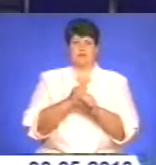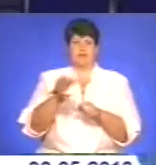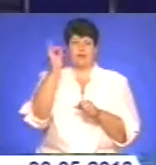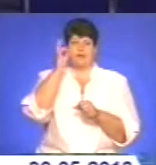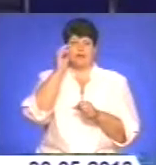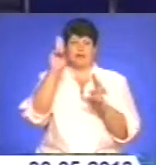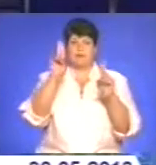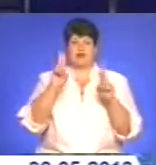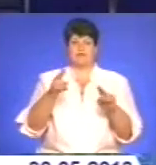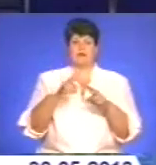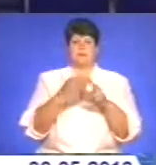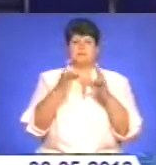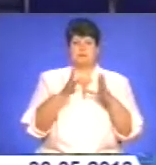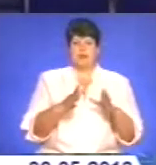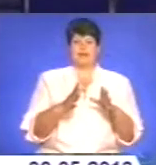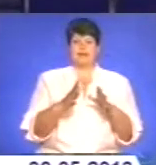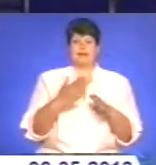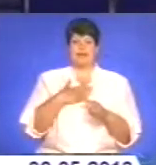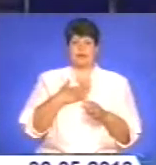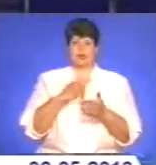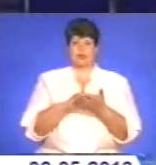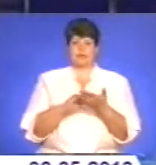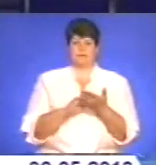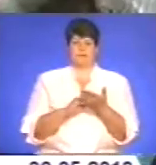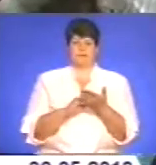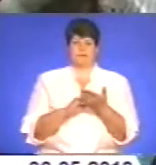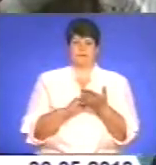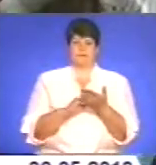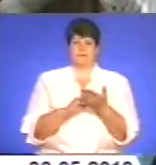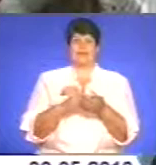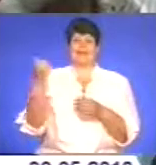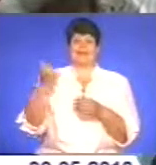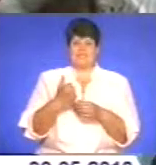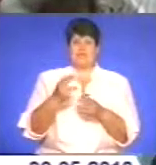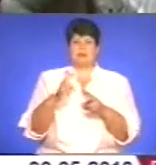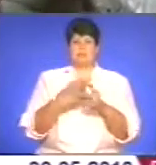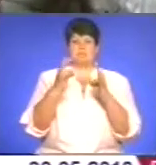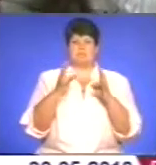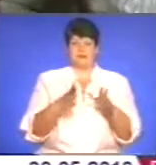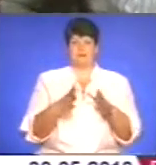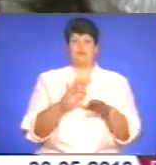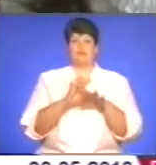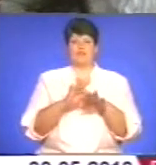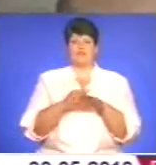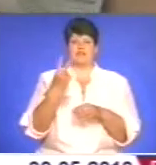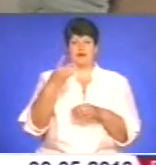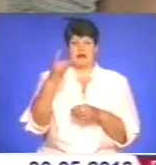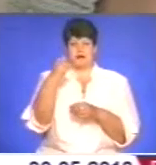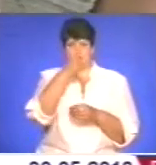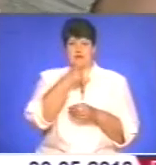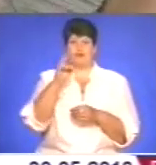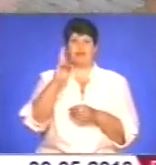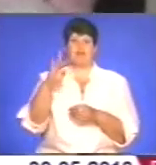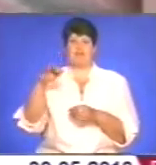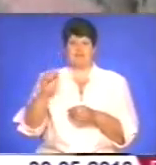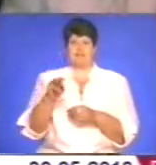роботи. Нагадали правила безпеки життєдіяльності і нашим кореспондентам. Тижні безпеки життєдіяльності проводять двічі на рік – у